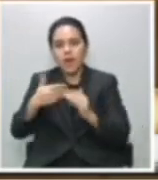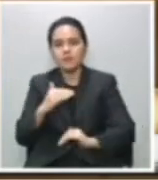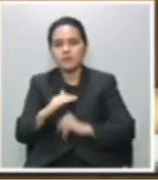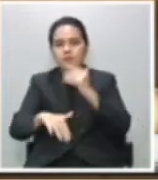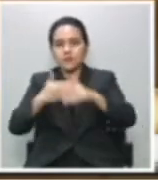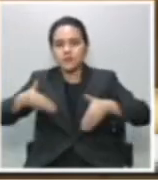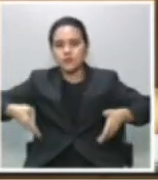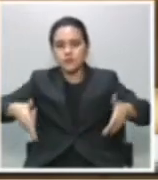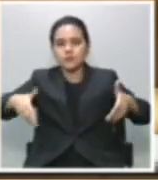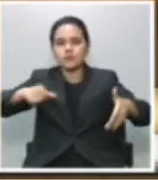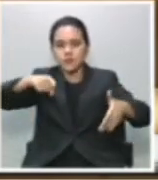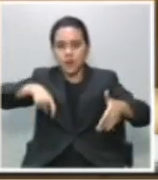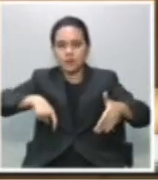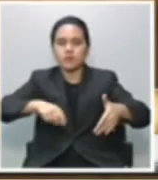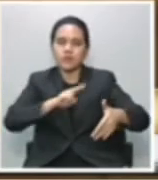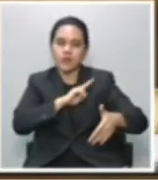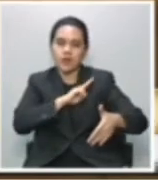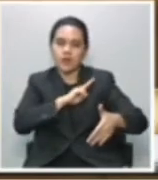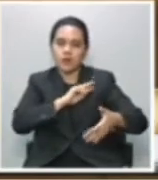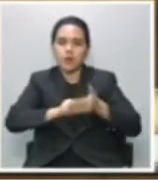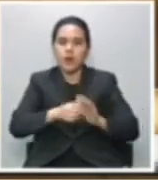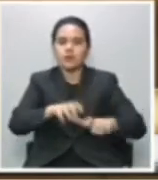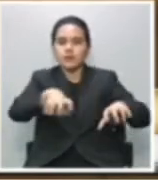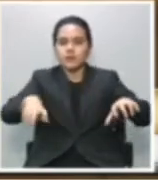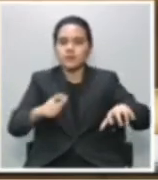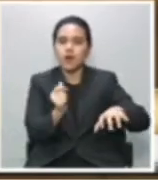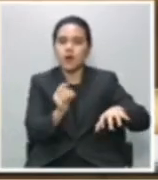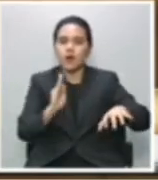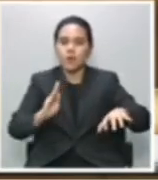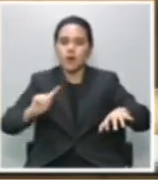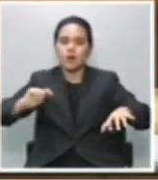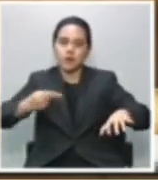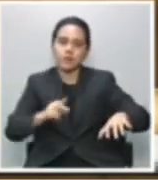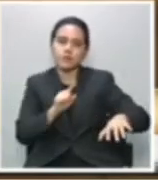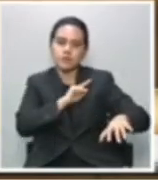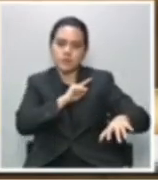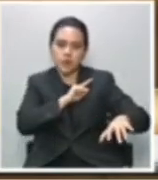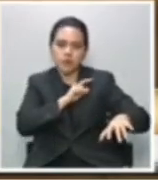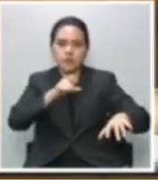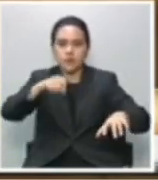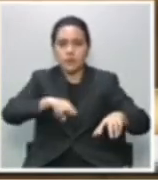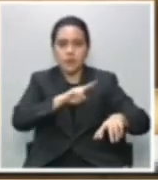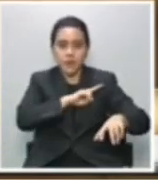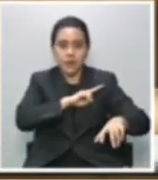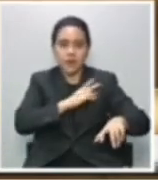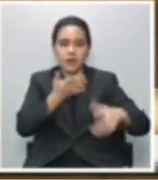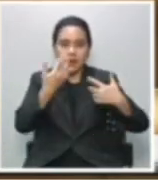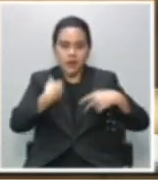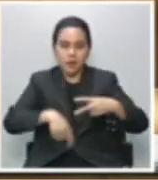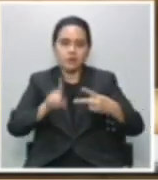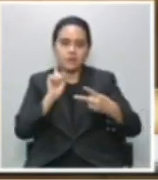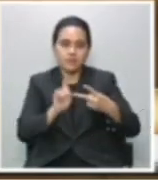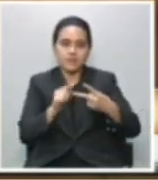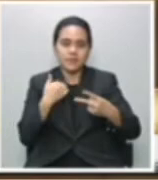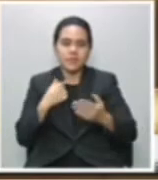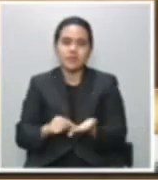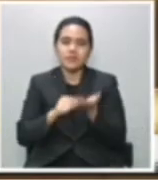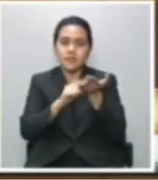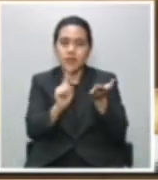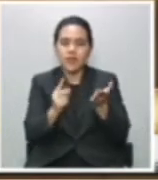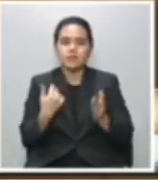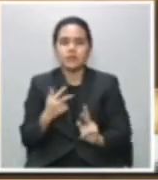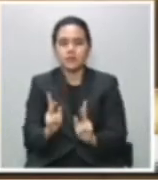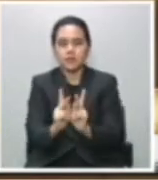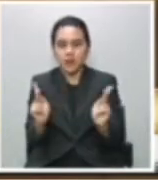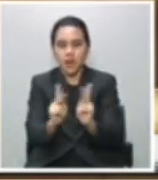ซึ่งอยู่ในแผนพัฒนาขององค์กรปกครองส่วนท้องถิ่นในขั้นที่เสนอขึ้นมาระดับหน่วยเหนือก็มีคณะกรรมการที่ระดับ